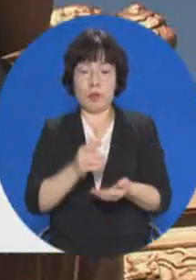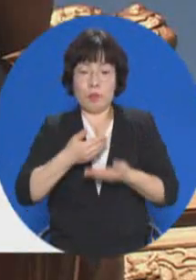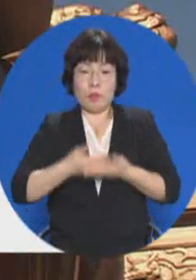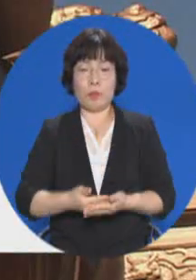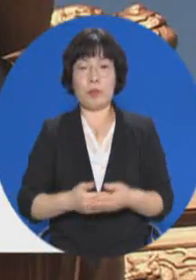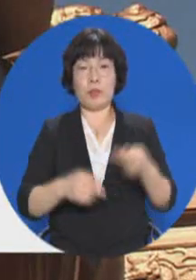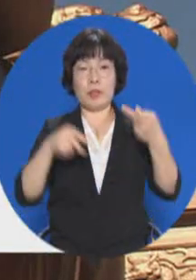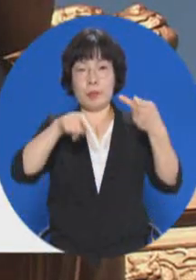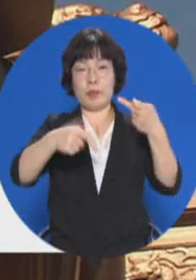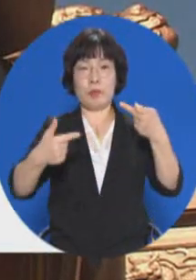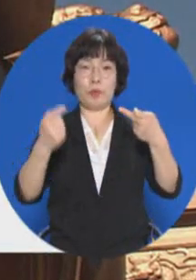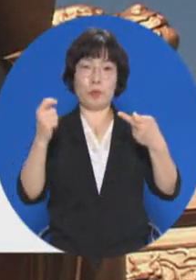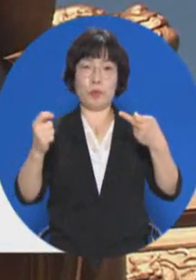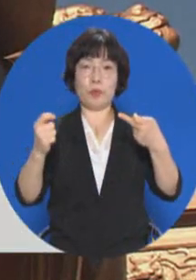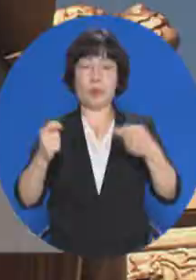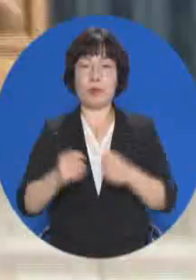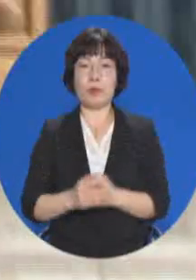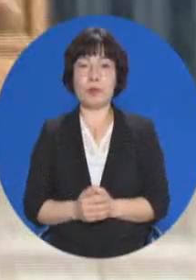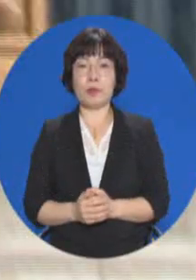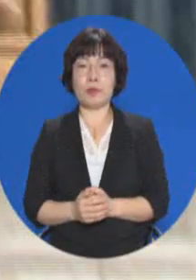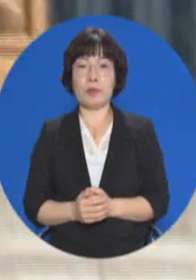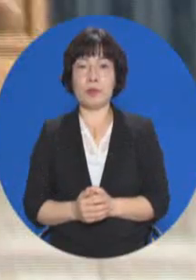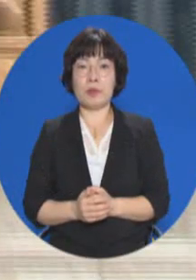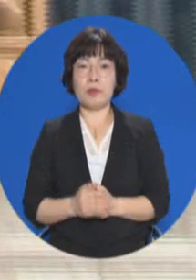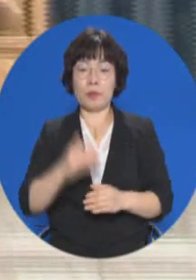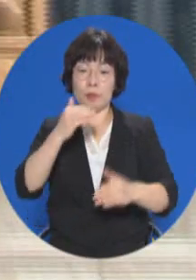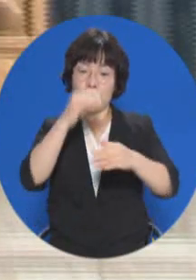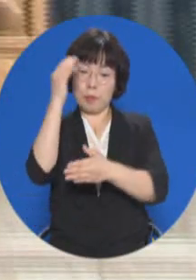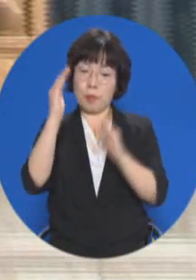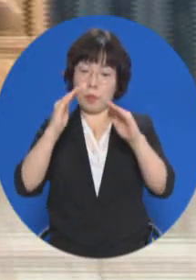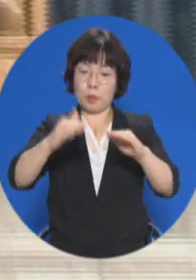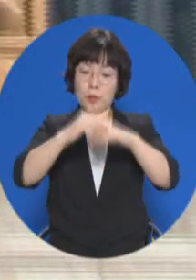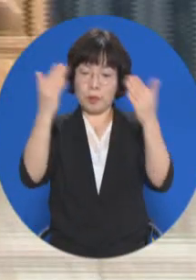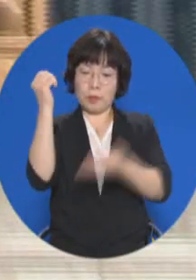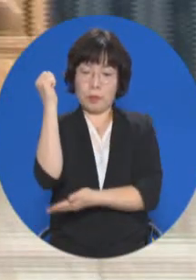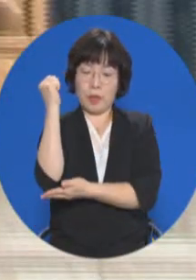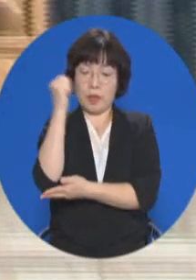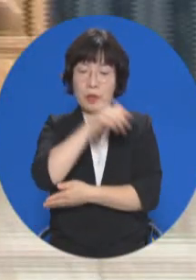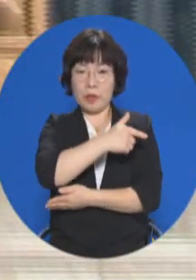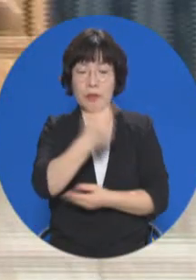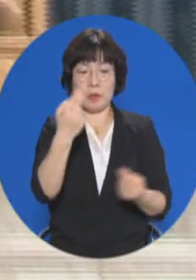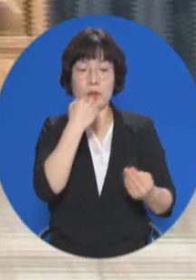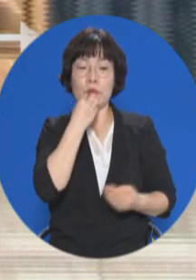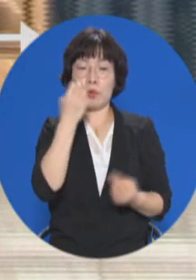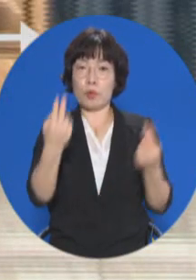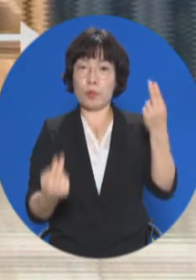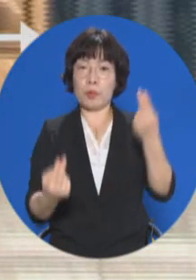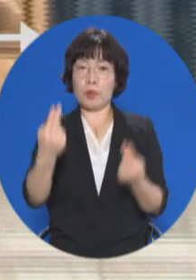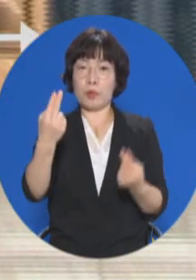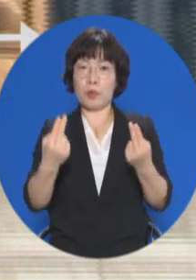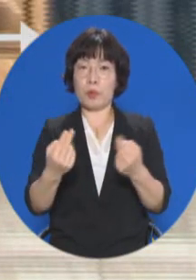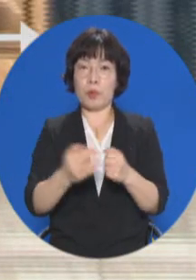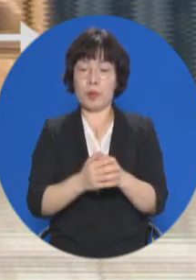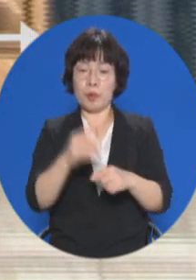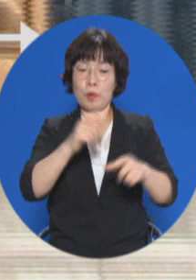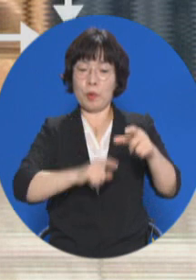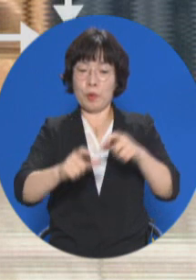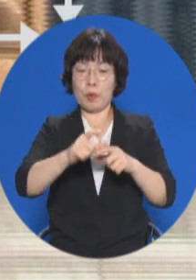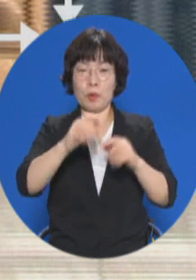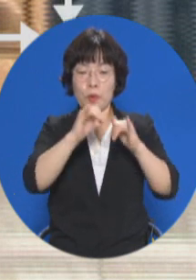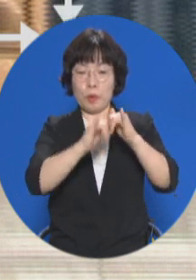무게만 12.6톤에 달합니다. 기단석을 뺀 동상 자체 크기만으로 봤을 때 서울 광화문 광장에